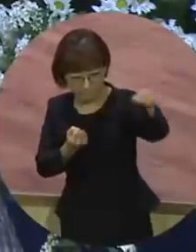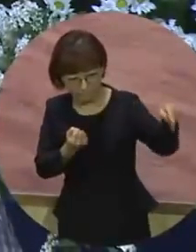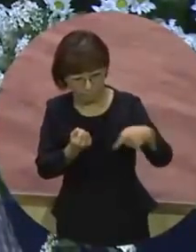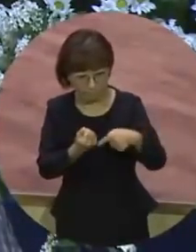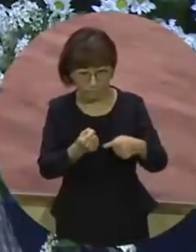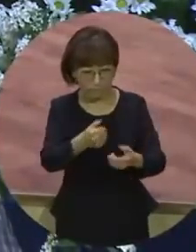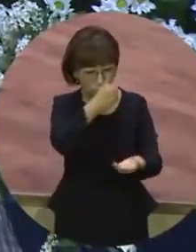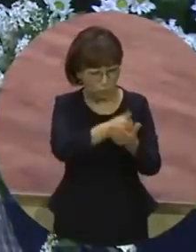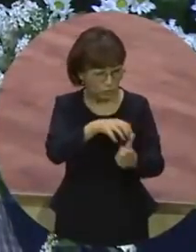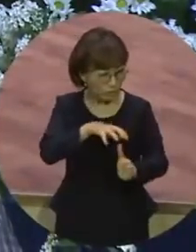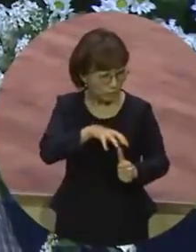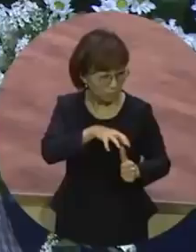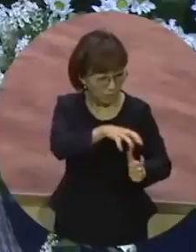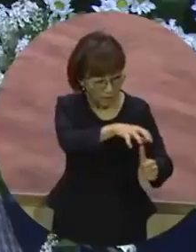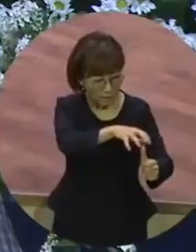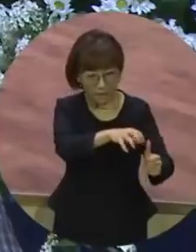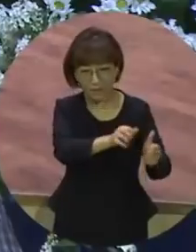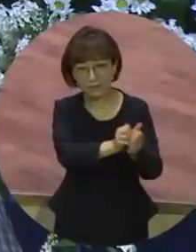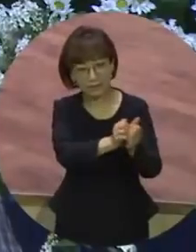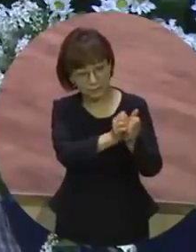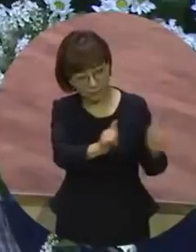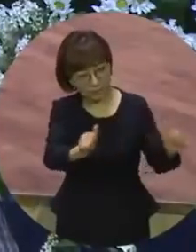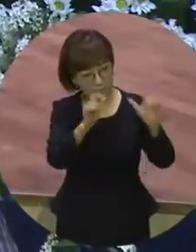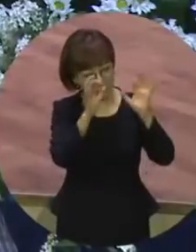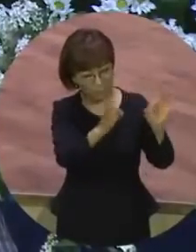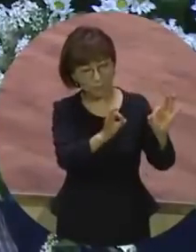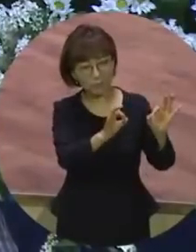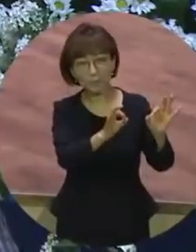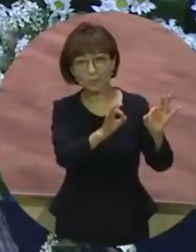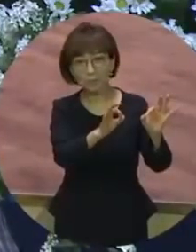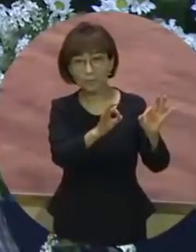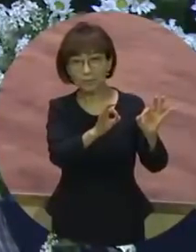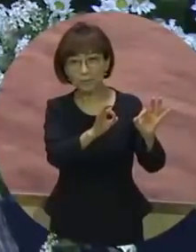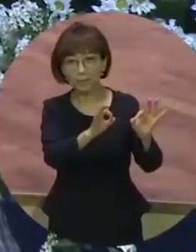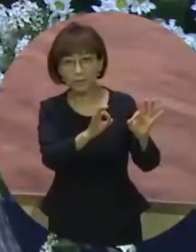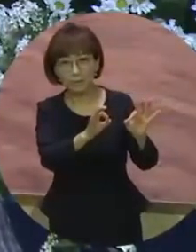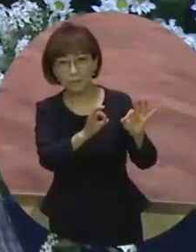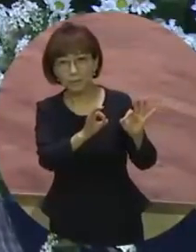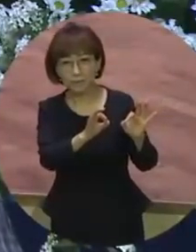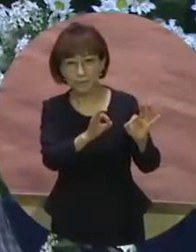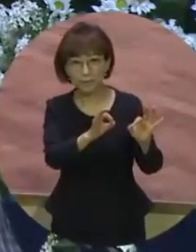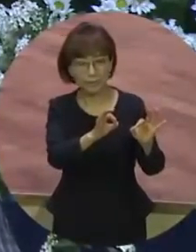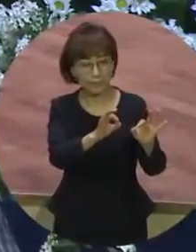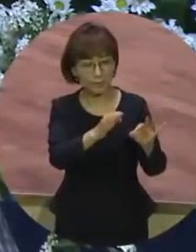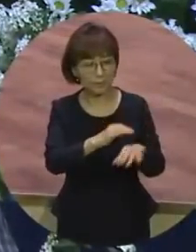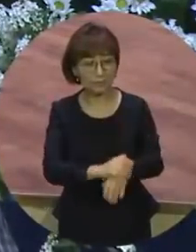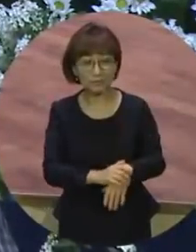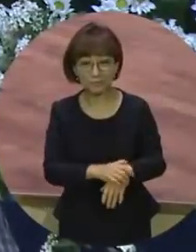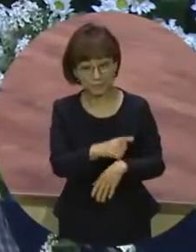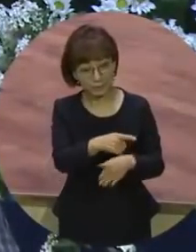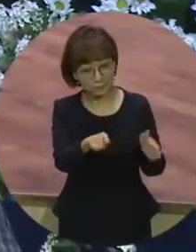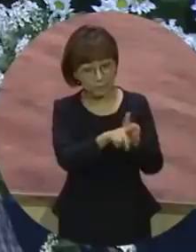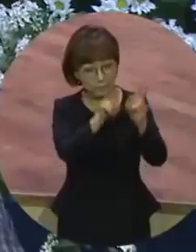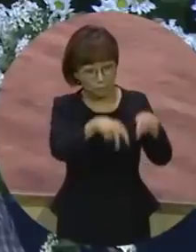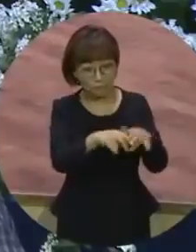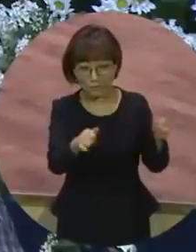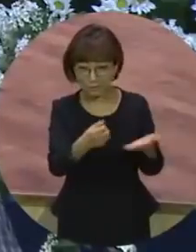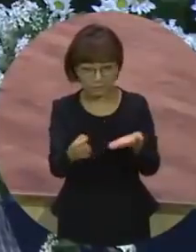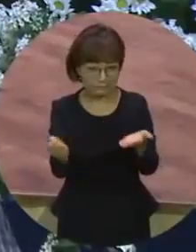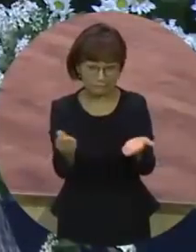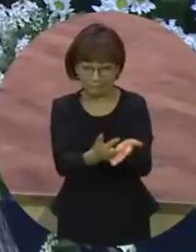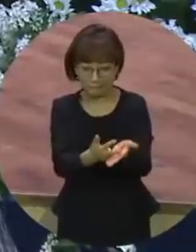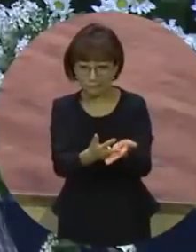있는 불신 영혼, 불신자들은 죄에 잡혀 있어요. 그래서 사주팔자 운명에 잡혀 있어요. 그들은 지은